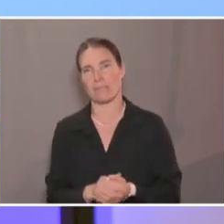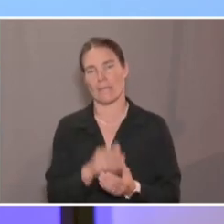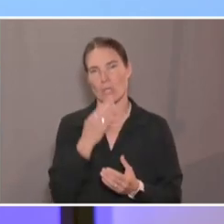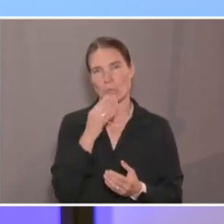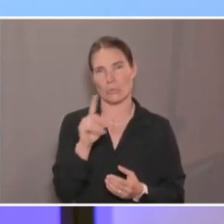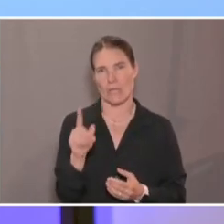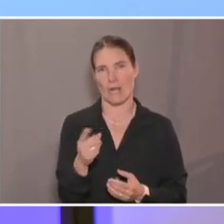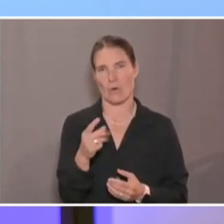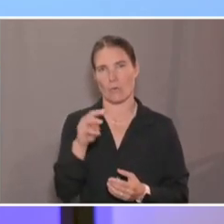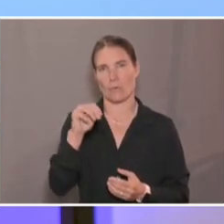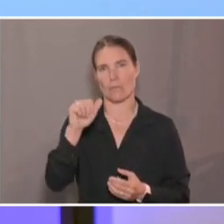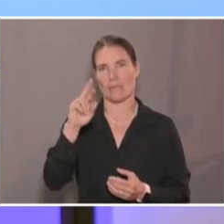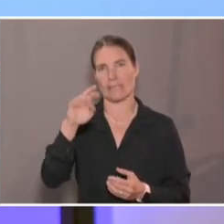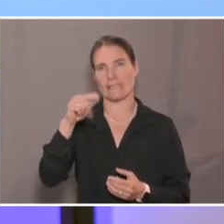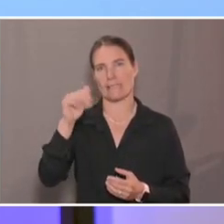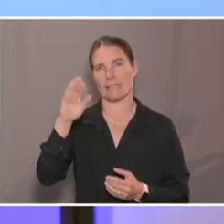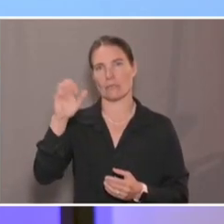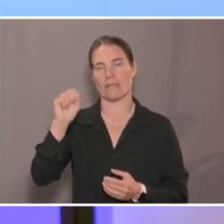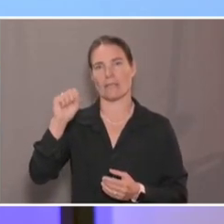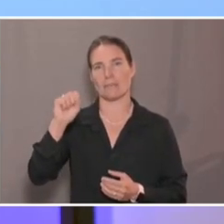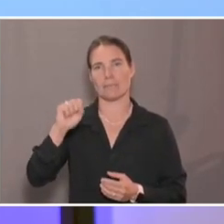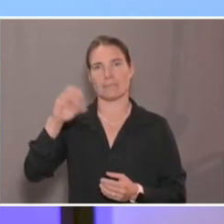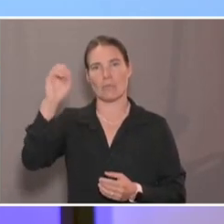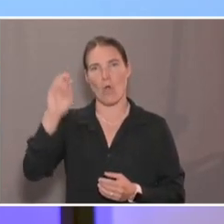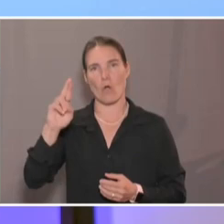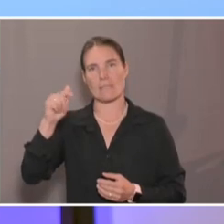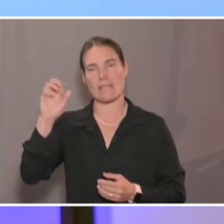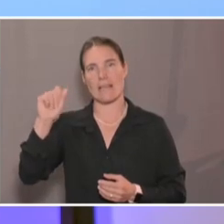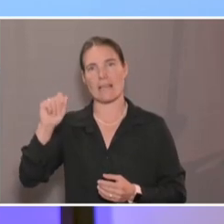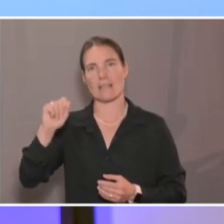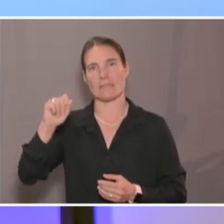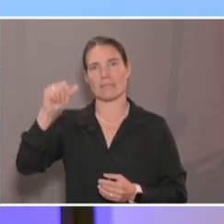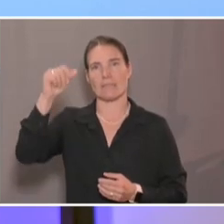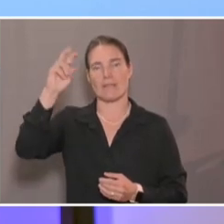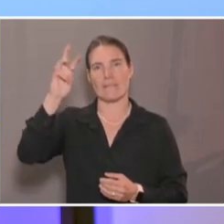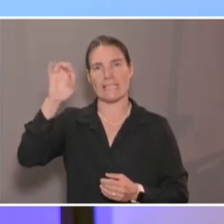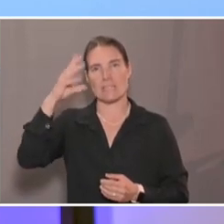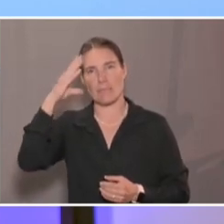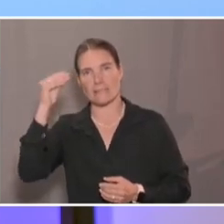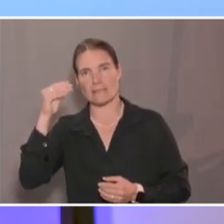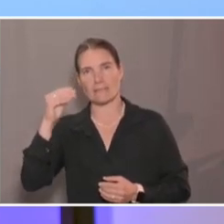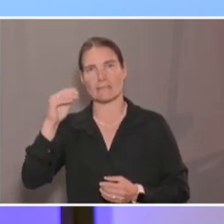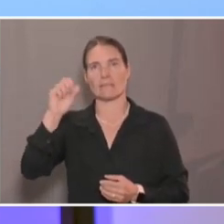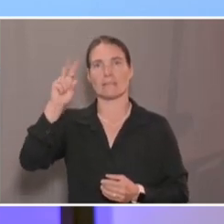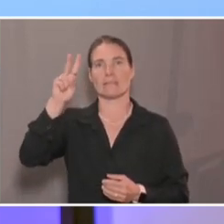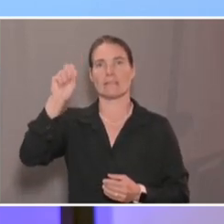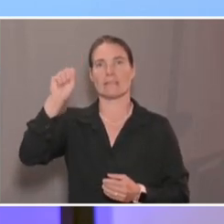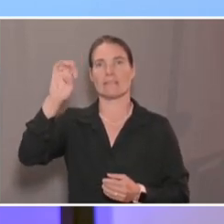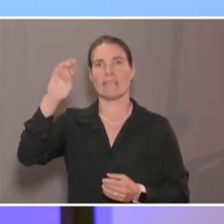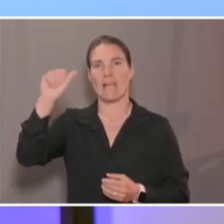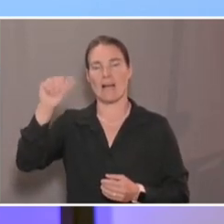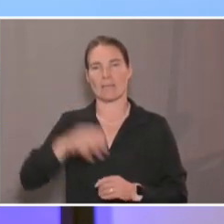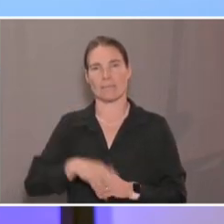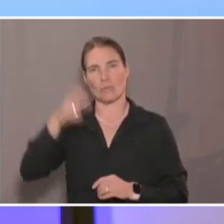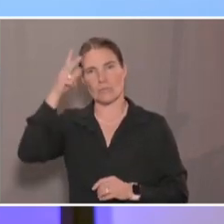auch Marie-Therese Marx, Melanie Oertel, Jan Weizmann, Lea Zeitler und natürlich Herrn Danker. Und